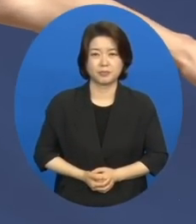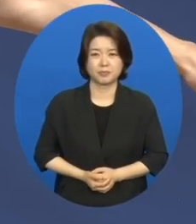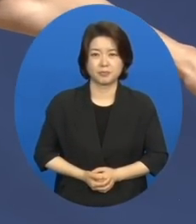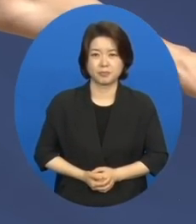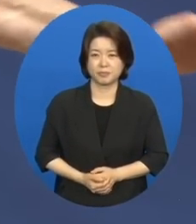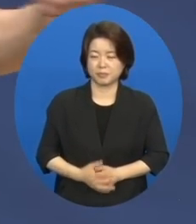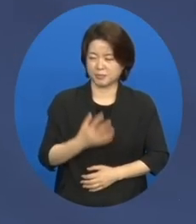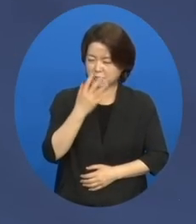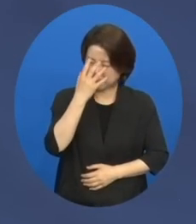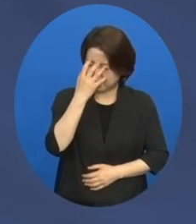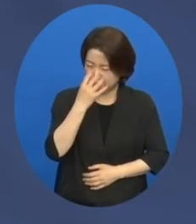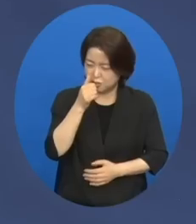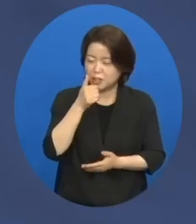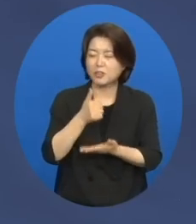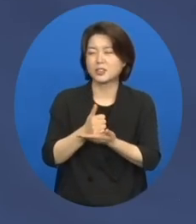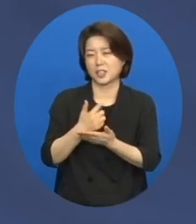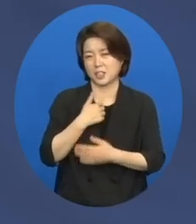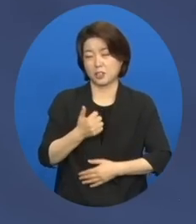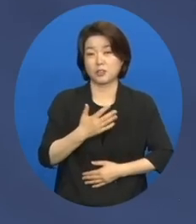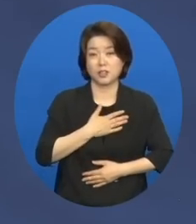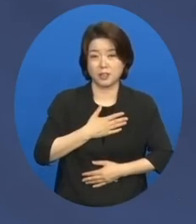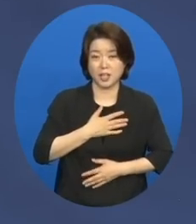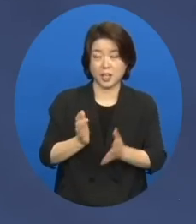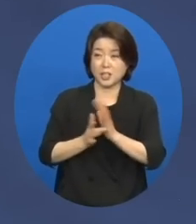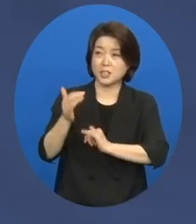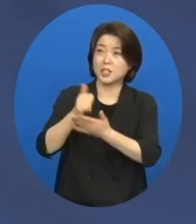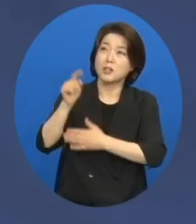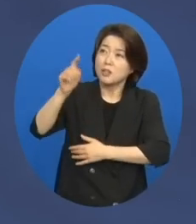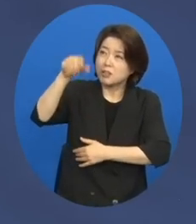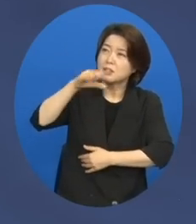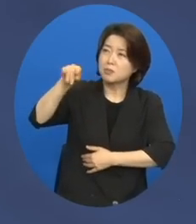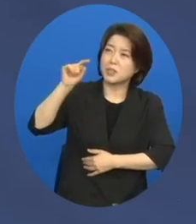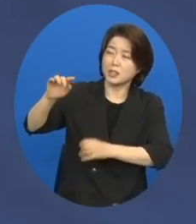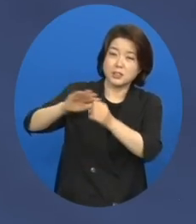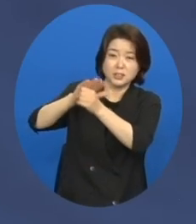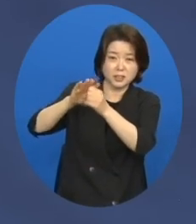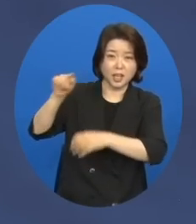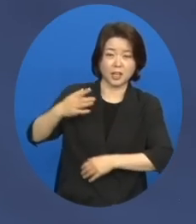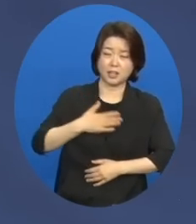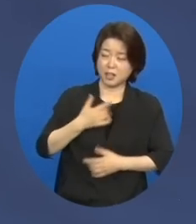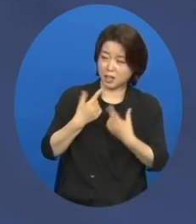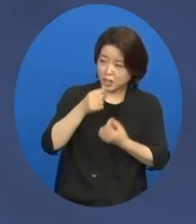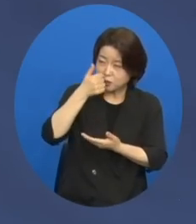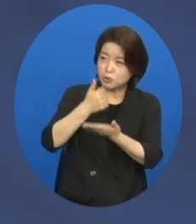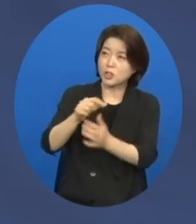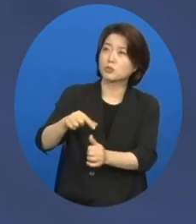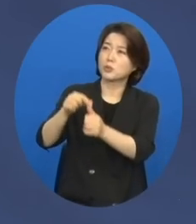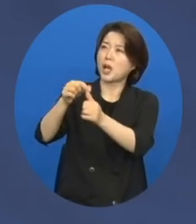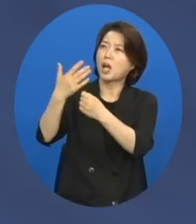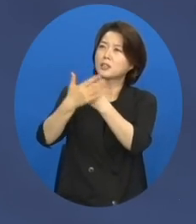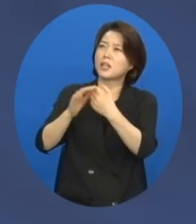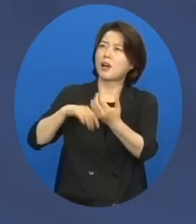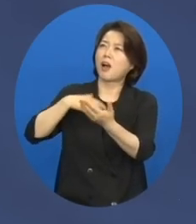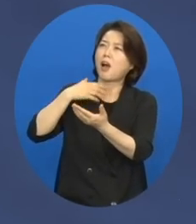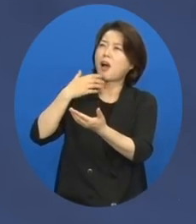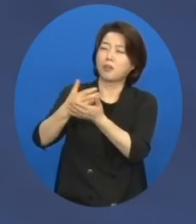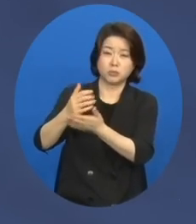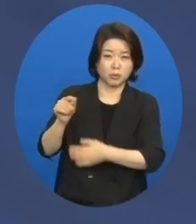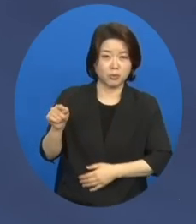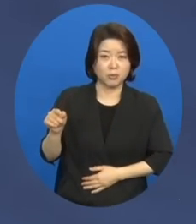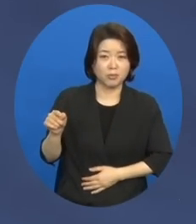흉악한 죄인이었다가 예수님 그 십자가 그 사랑 나 같은 죄인 구원하신 은혜에 감격해서